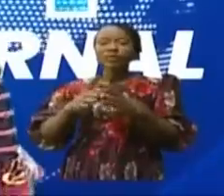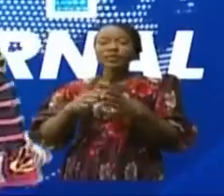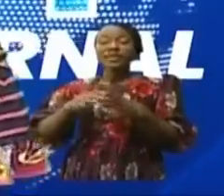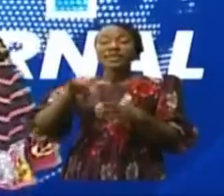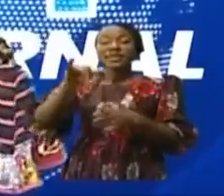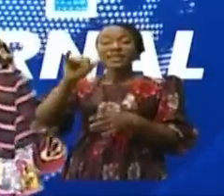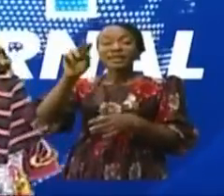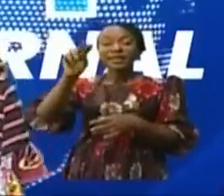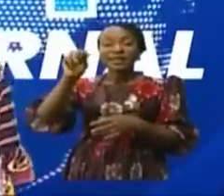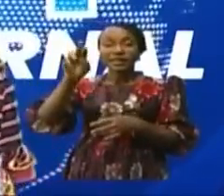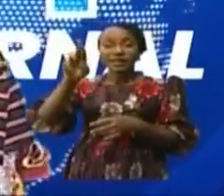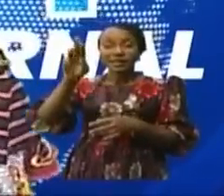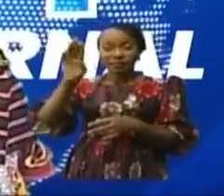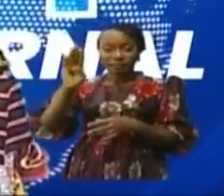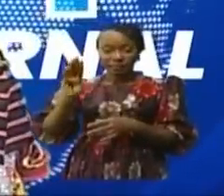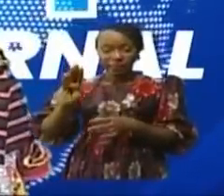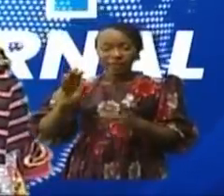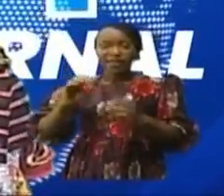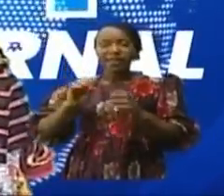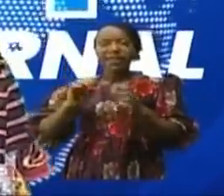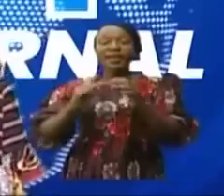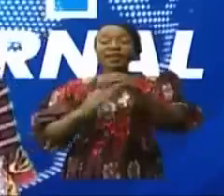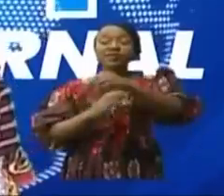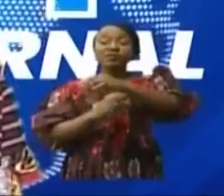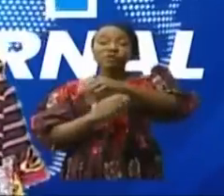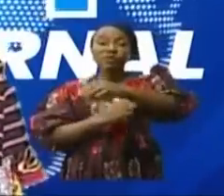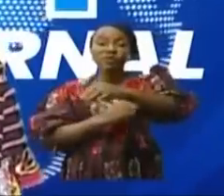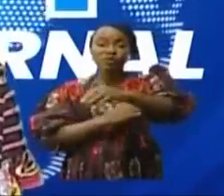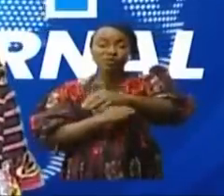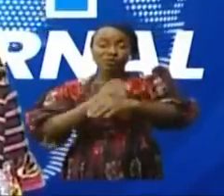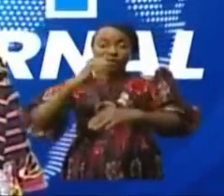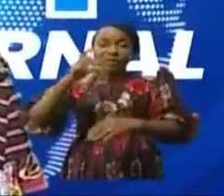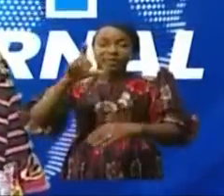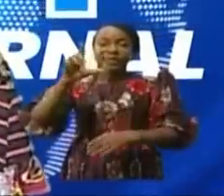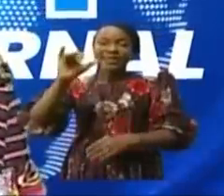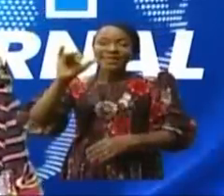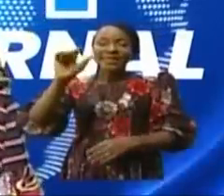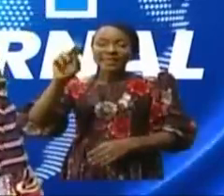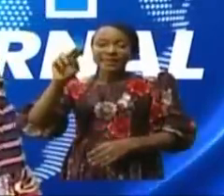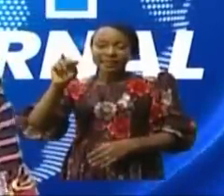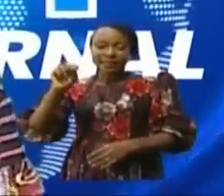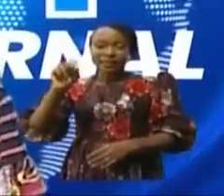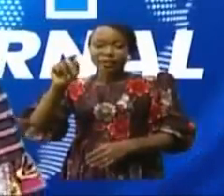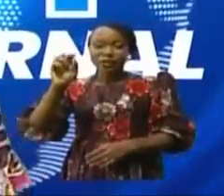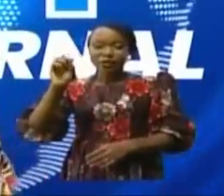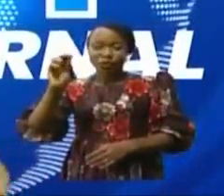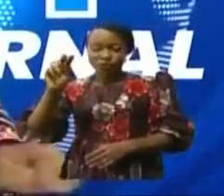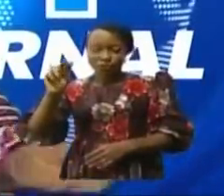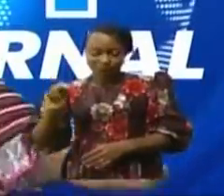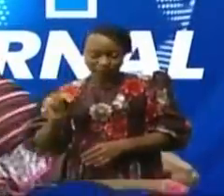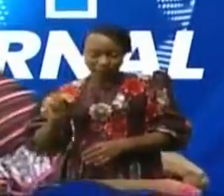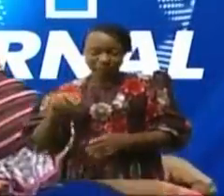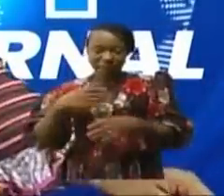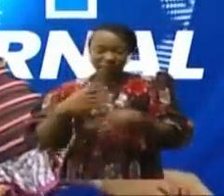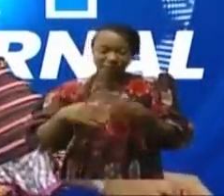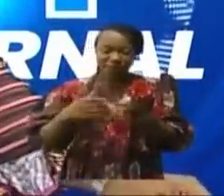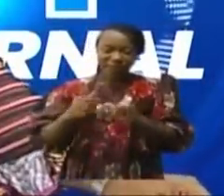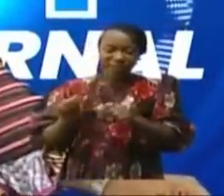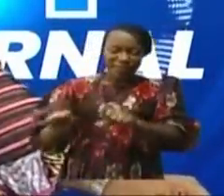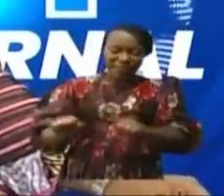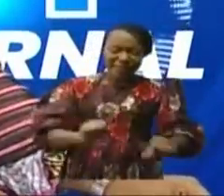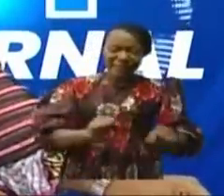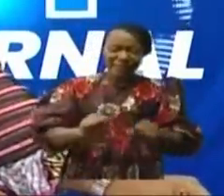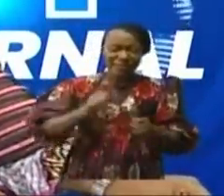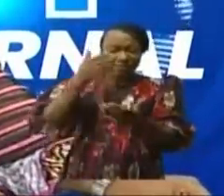Fondation Clinton, ont dressé quelques points sanitaires dans le cadre de la campagne de dépistage rapide, gratuit,